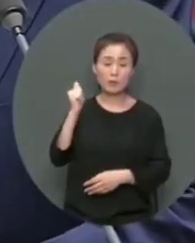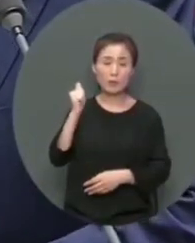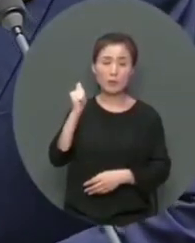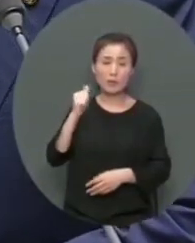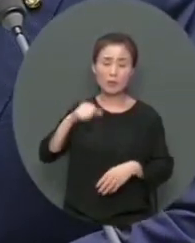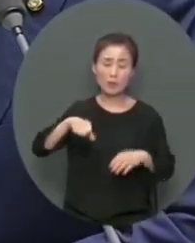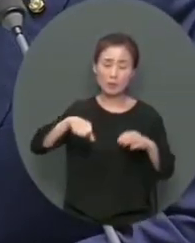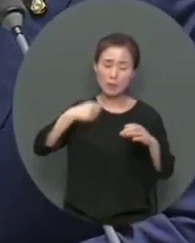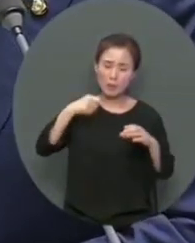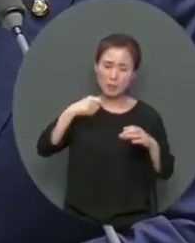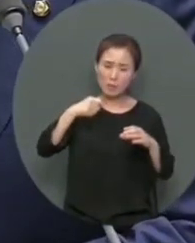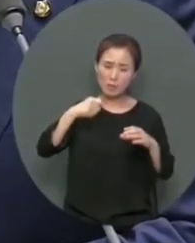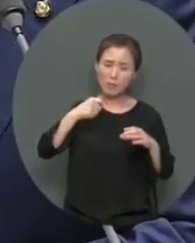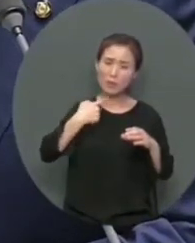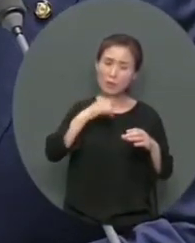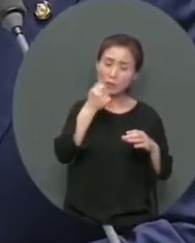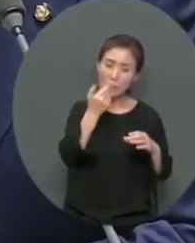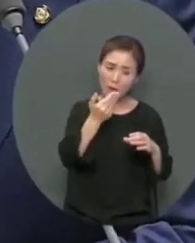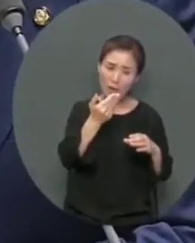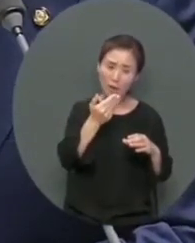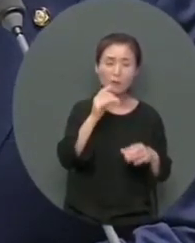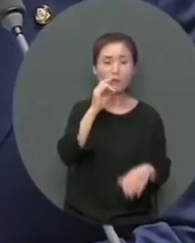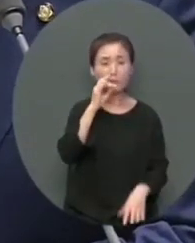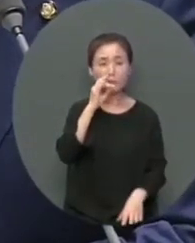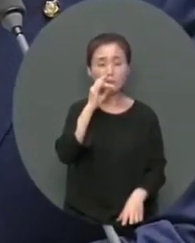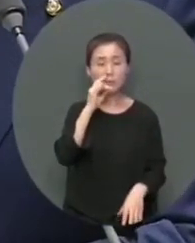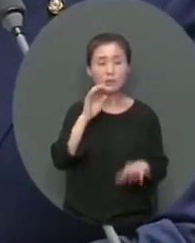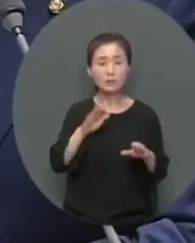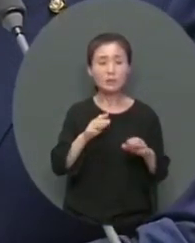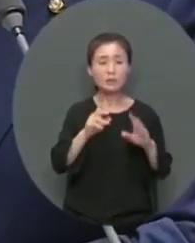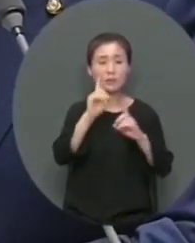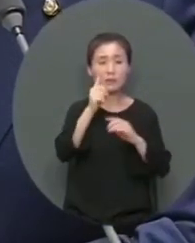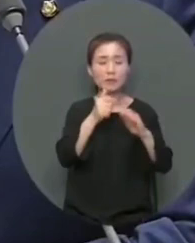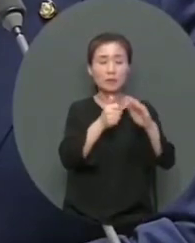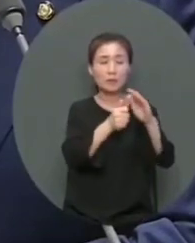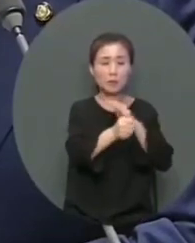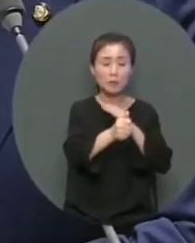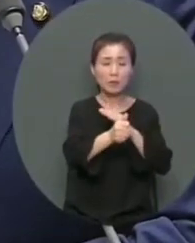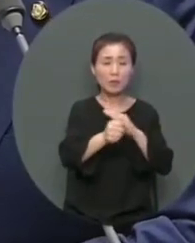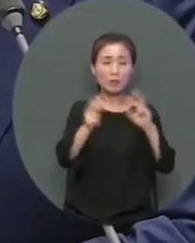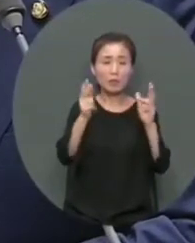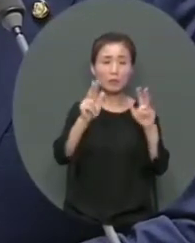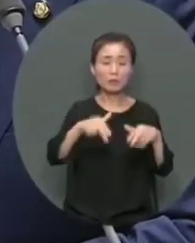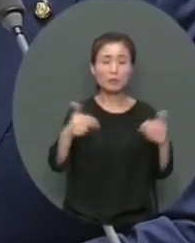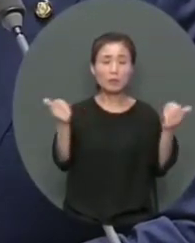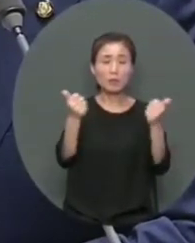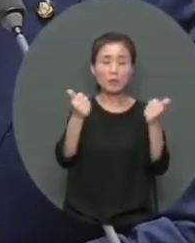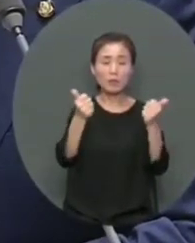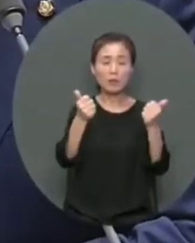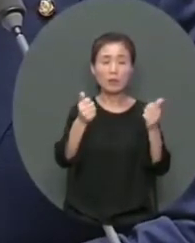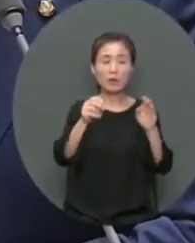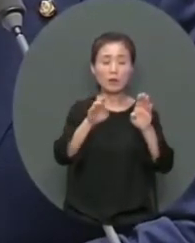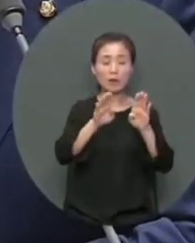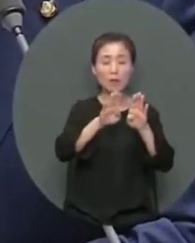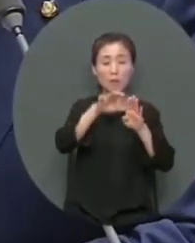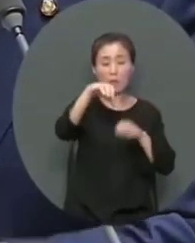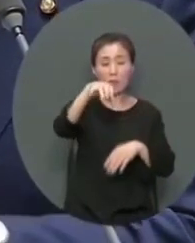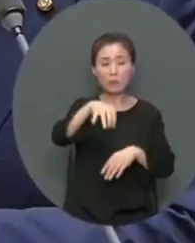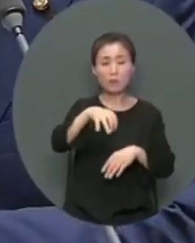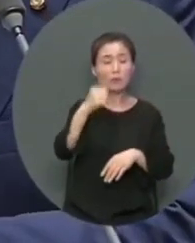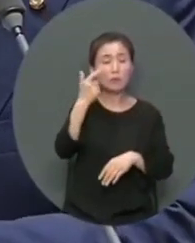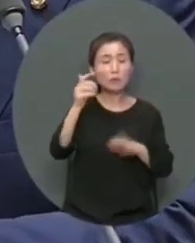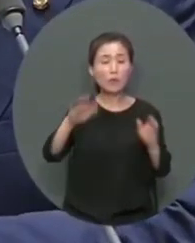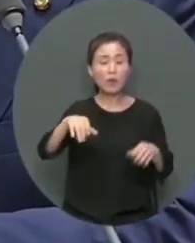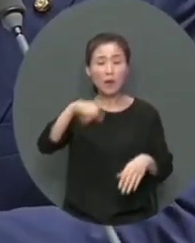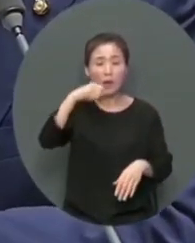한번 먹었는지를 물었고요. 지금 이재명 대표 국회 본관 앞에서 6.1재 단식 농성을 하고 있는데